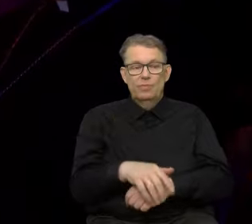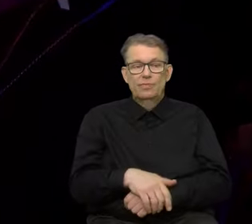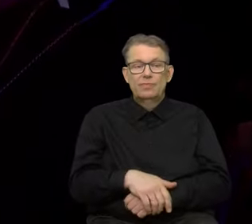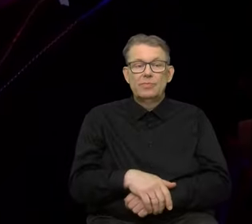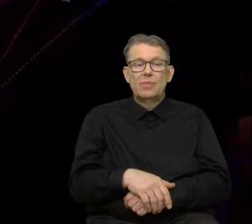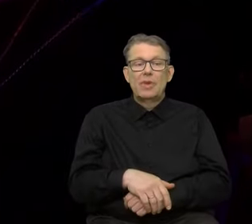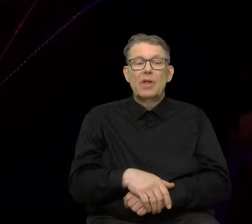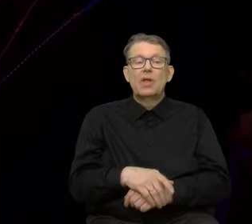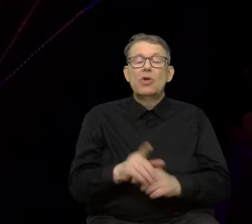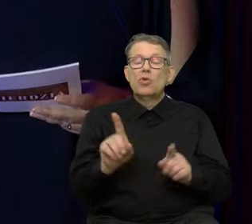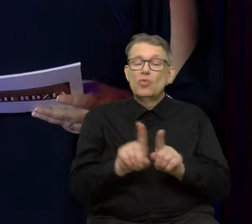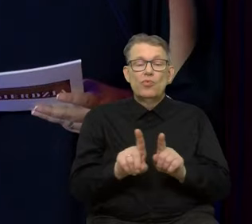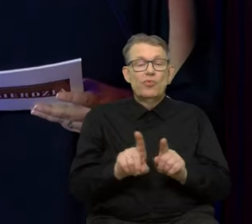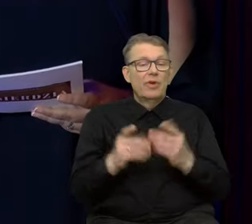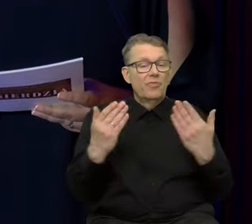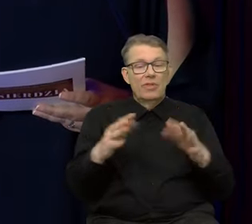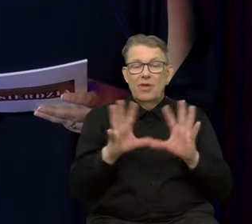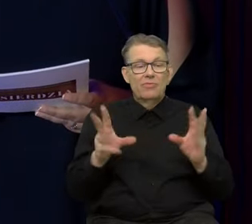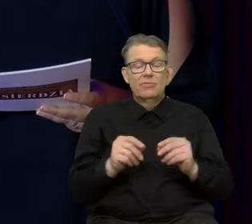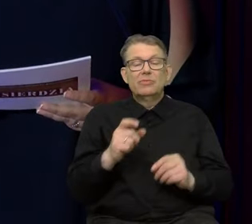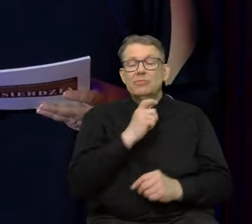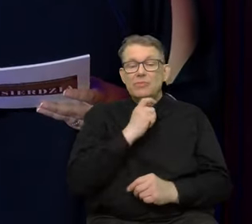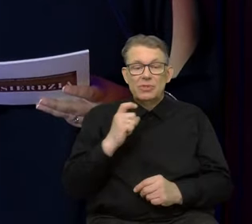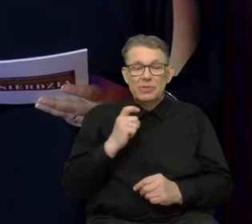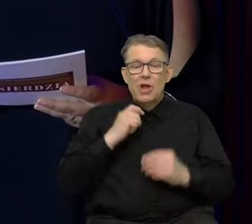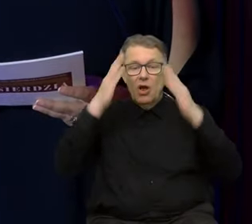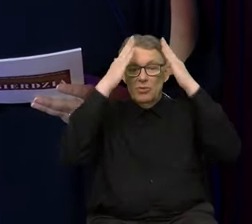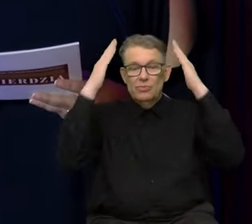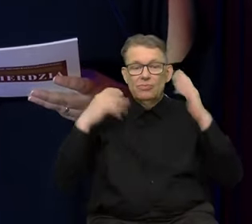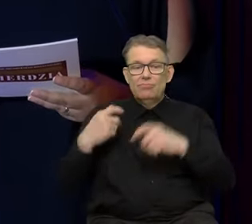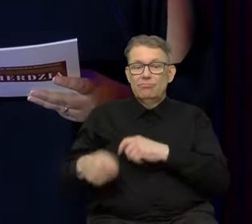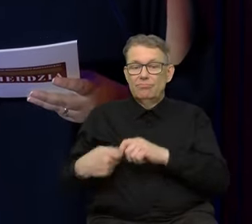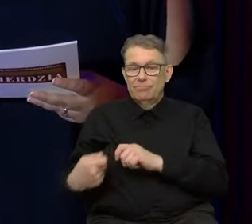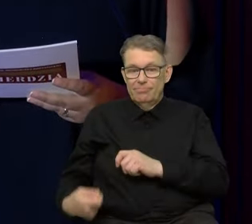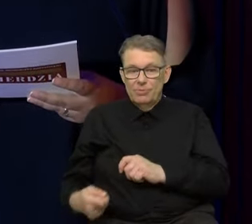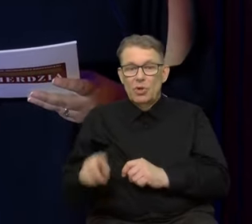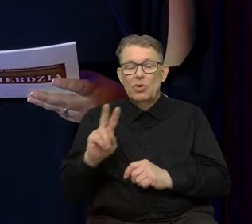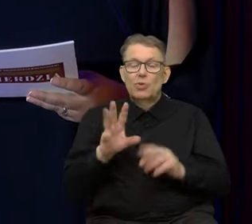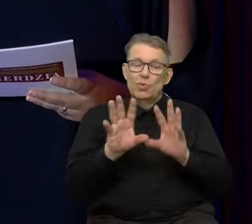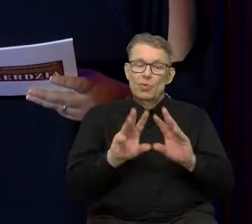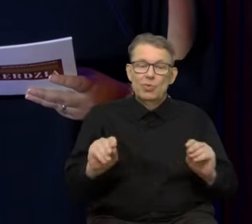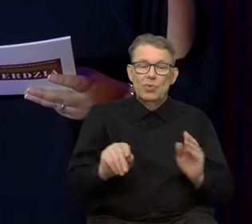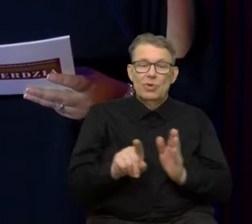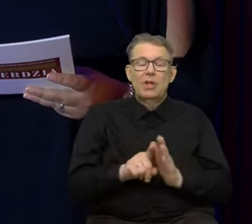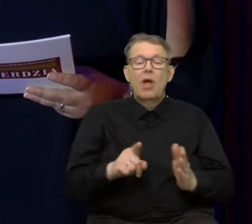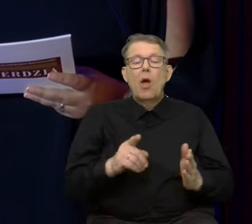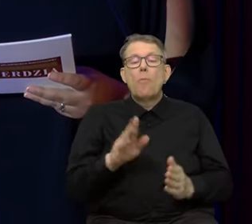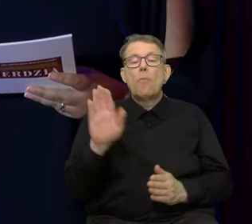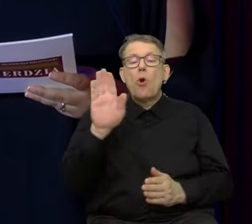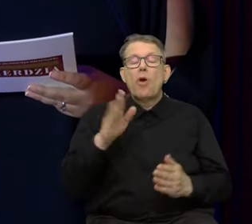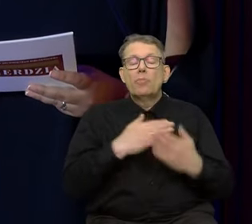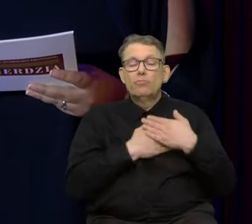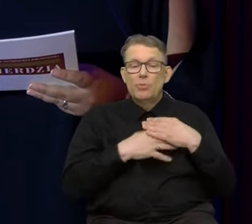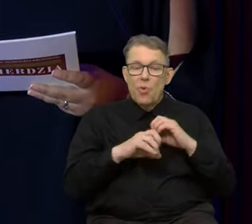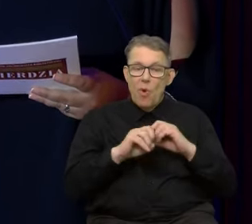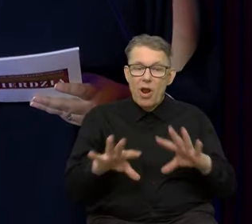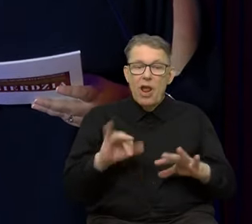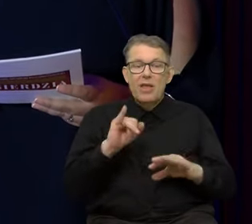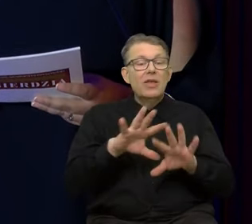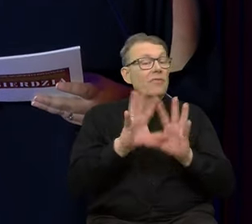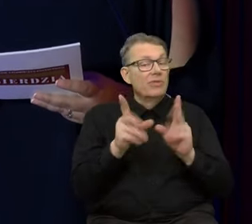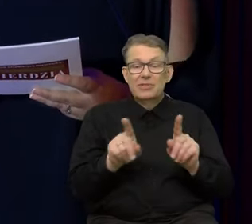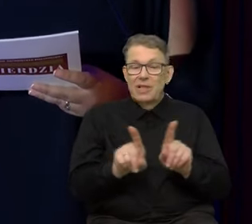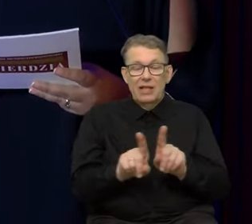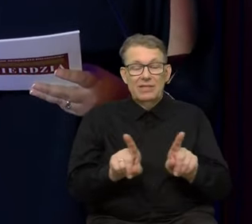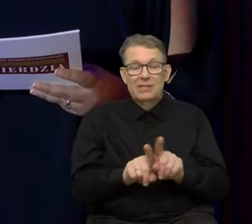Witamy również przybyłych kapłanów, siostry zakonne, czcicieli Bożego Miłosierdzia oraz wszystkich autorów i